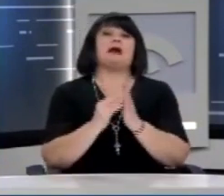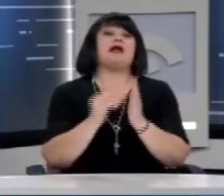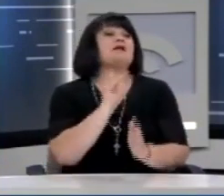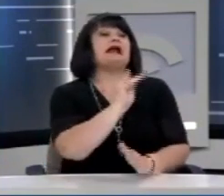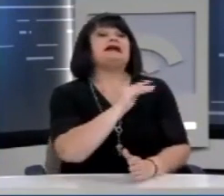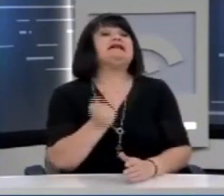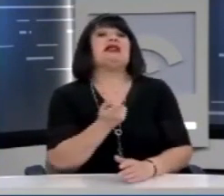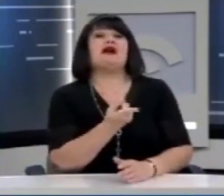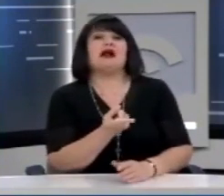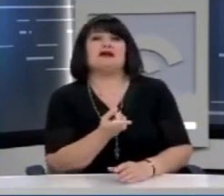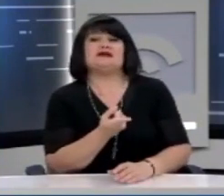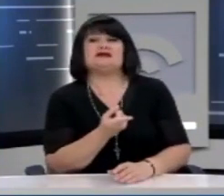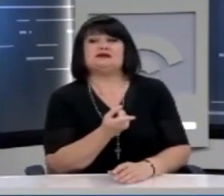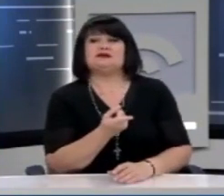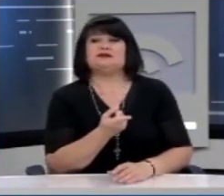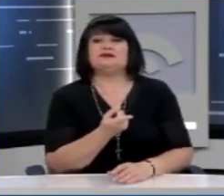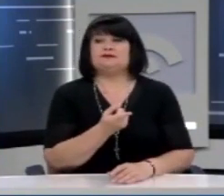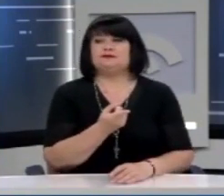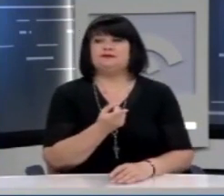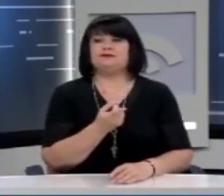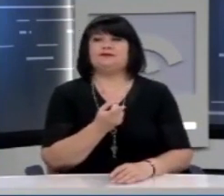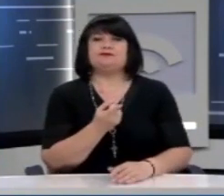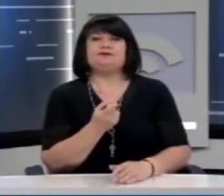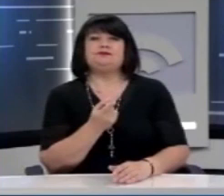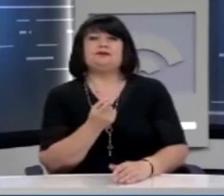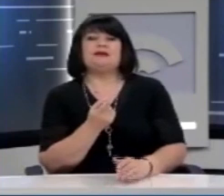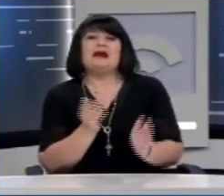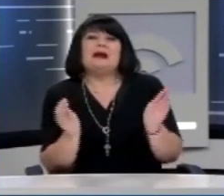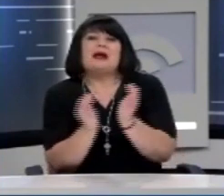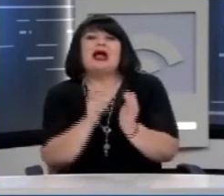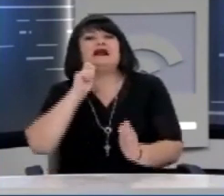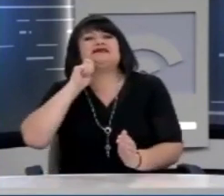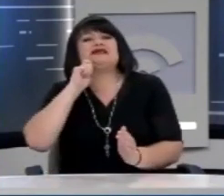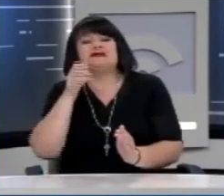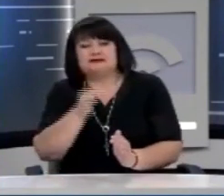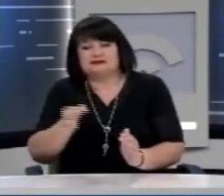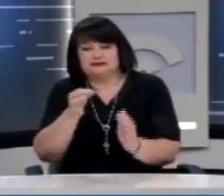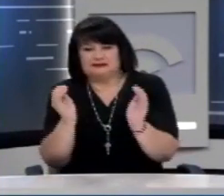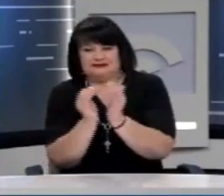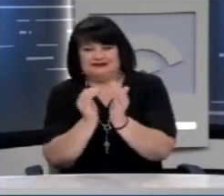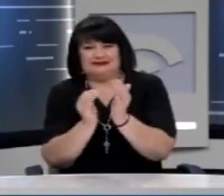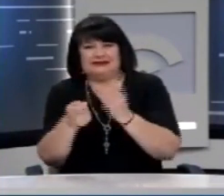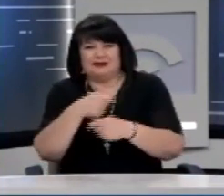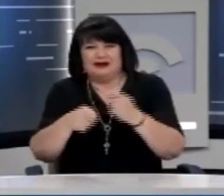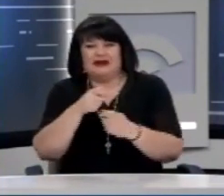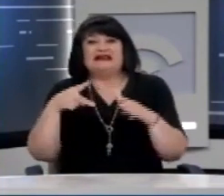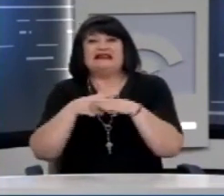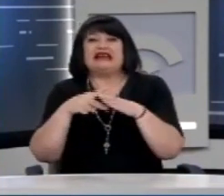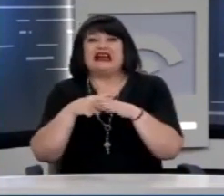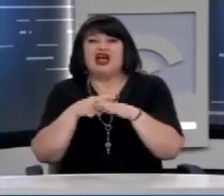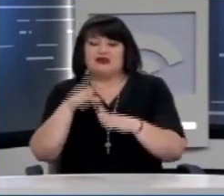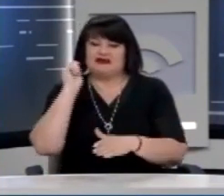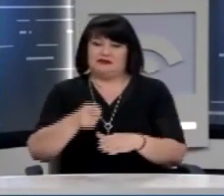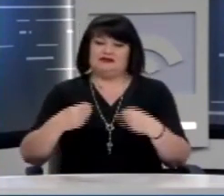παράδειγμα, να κάνετε για το Χιώτη μικροεπιχειρηματία που γνωστή τράπεζα του βγάζει το σπίτι